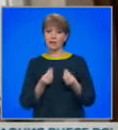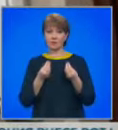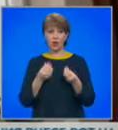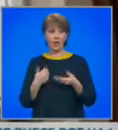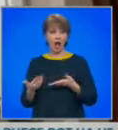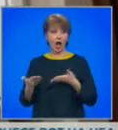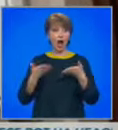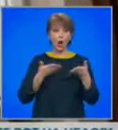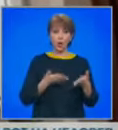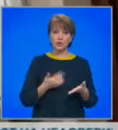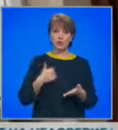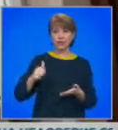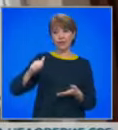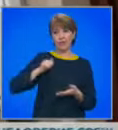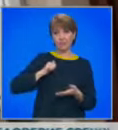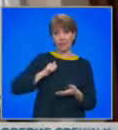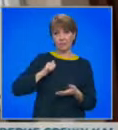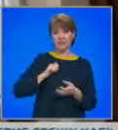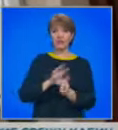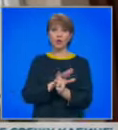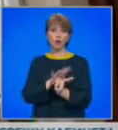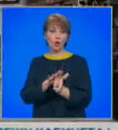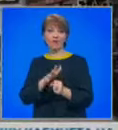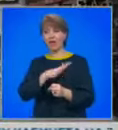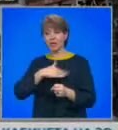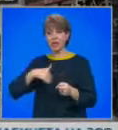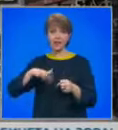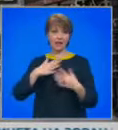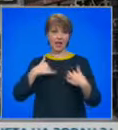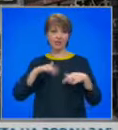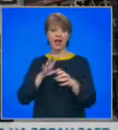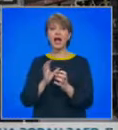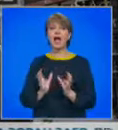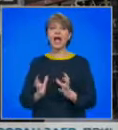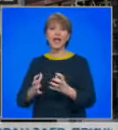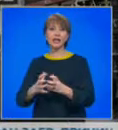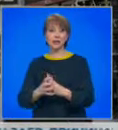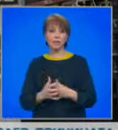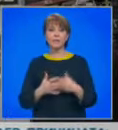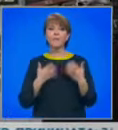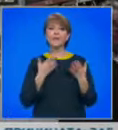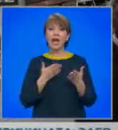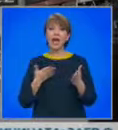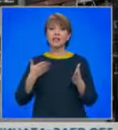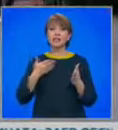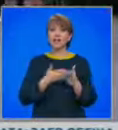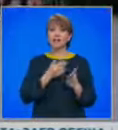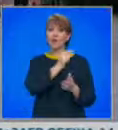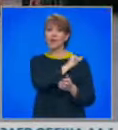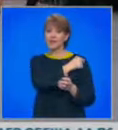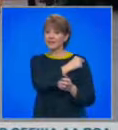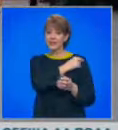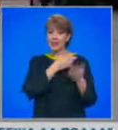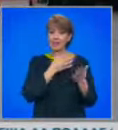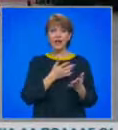гостите ни ще бъдат предпазени от COVID-19, както и целият ни екип. Опцията тестване срещу вакциниране вече е